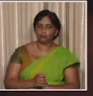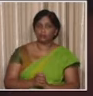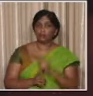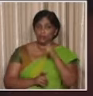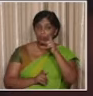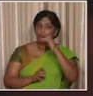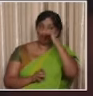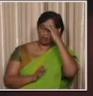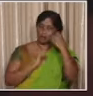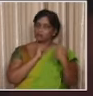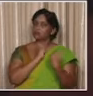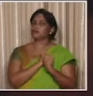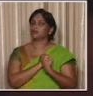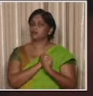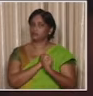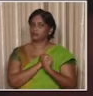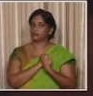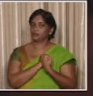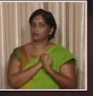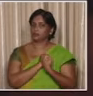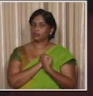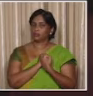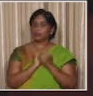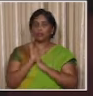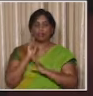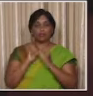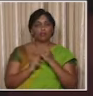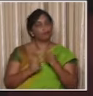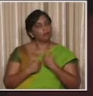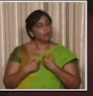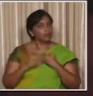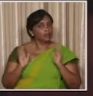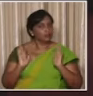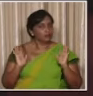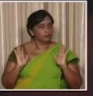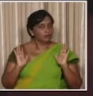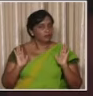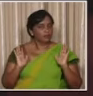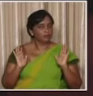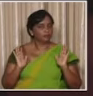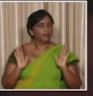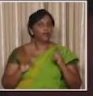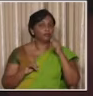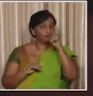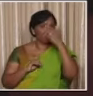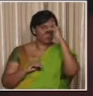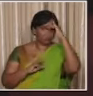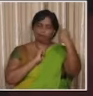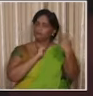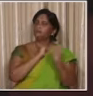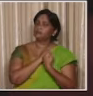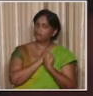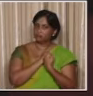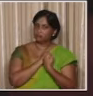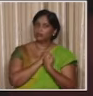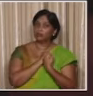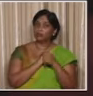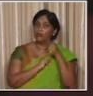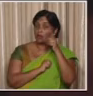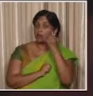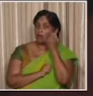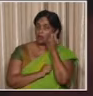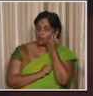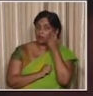ඔබයට නායකත්වය දෙන්න, අමාත්‍යවර හැටියට අපි නෙමේ, ඔබයට නායකත්වය දෙන්න. ඔබේ